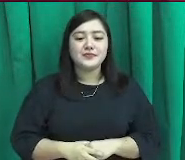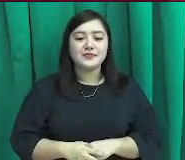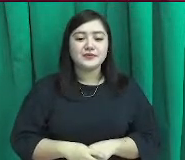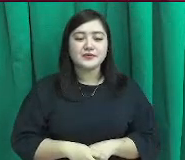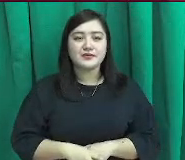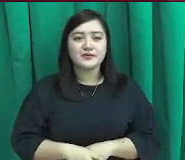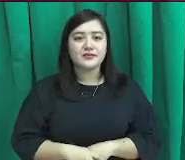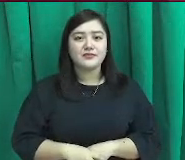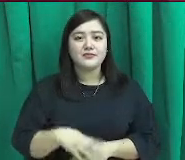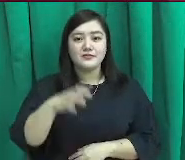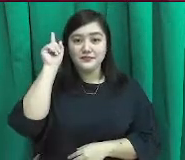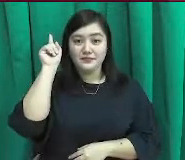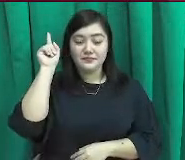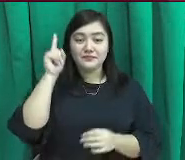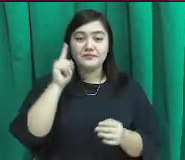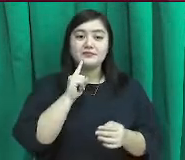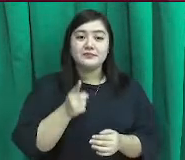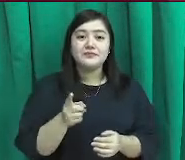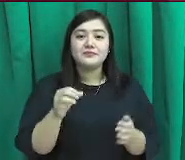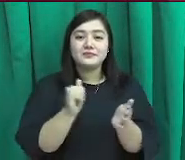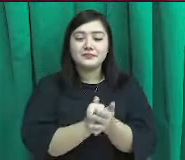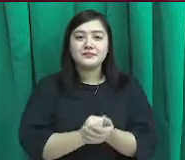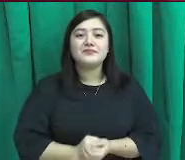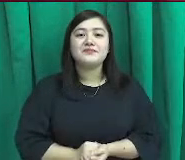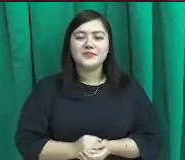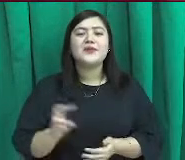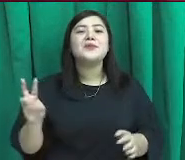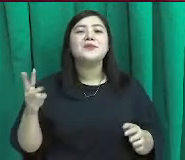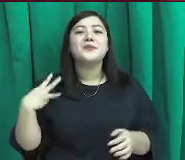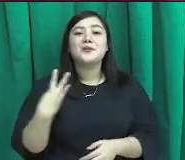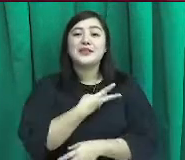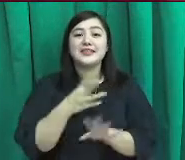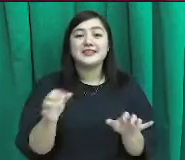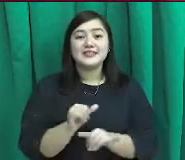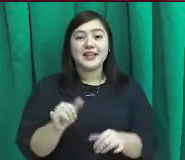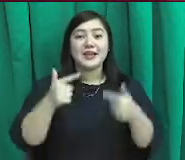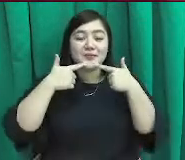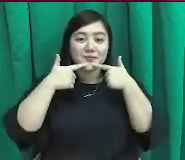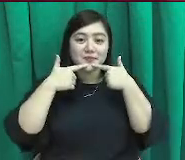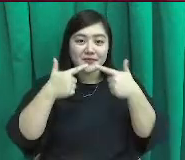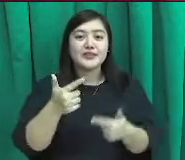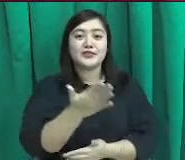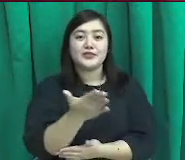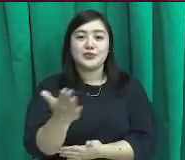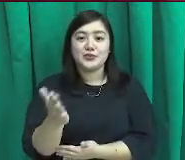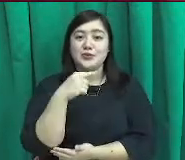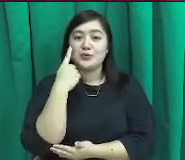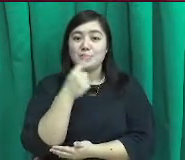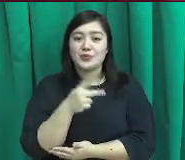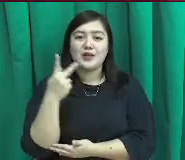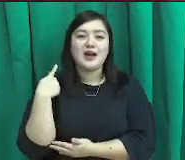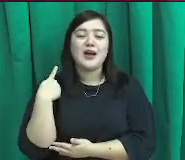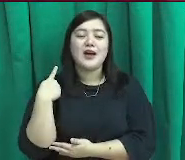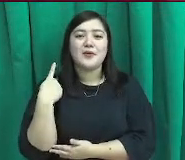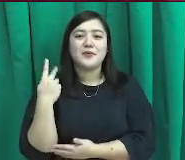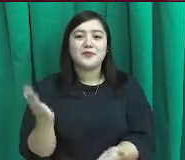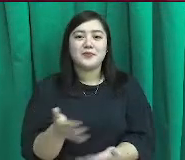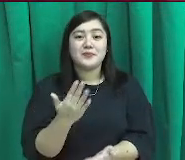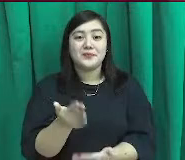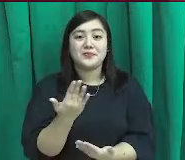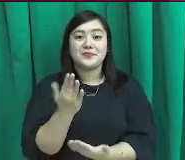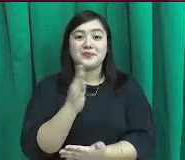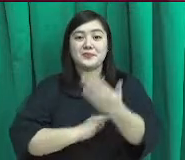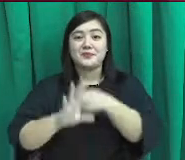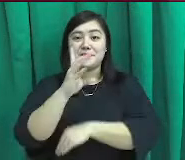mga nagdiriwang din ang kaarawan, binabati na rin namin kayo. Yeah. Yan, baka may mga kasabay si Brother Emilio, binabati na rin namin kayo. Kasi